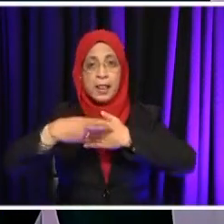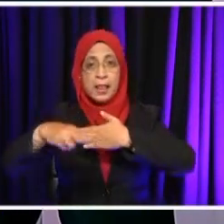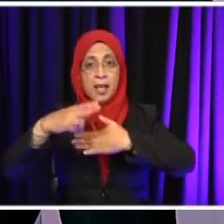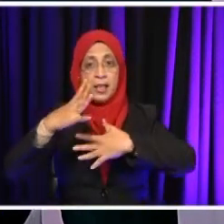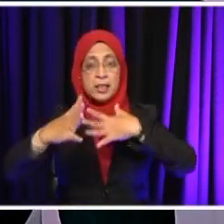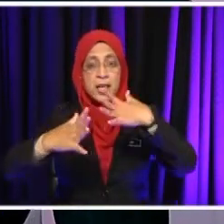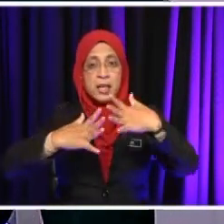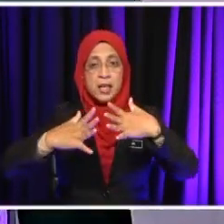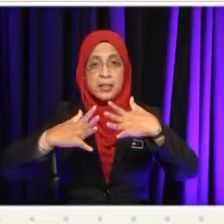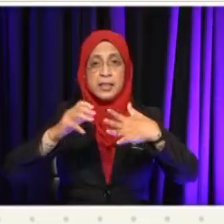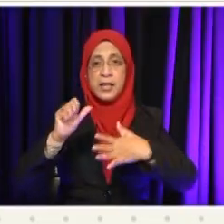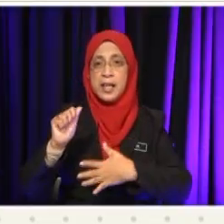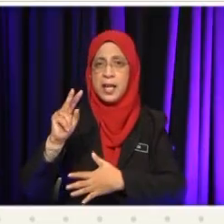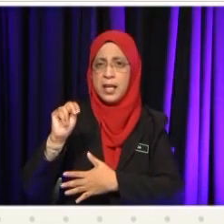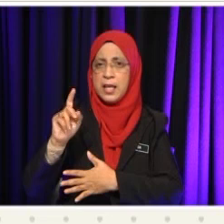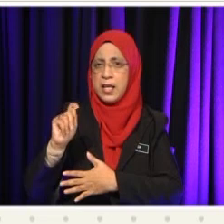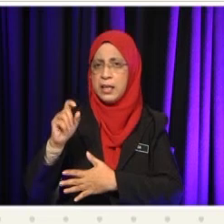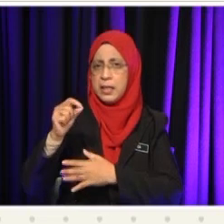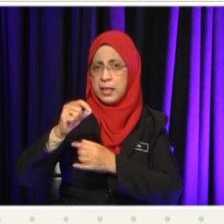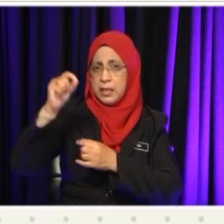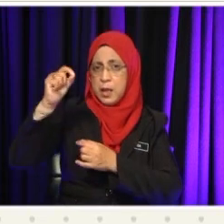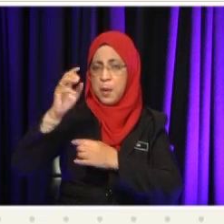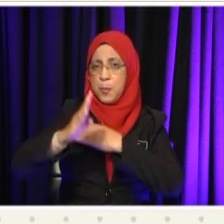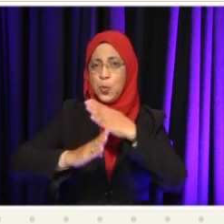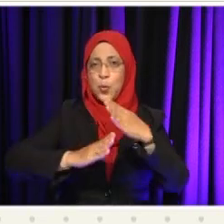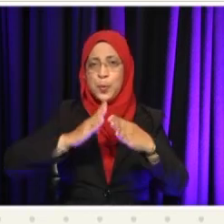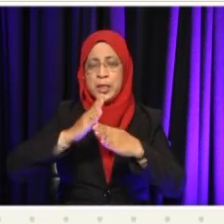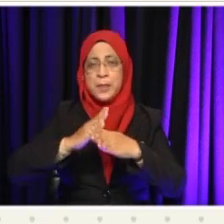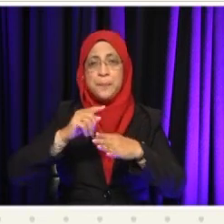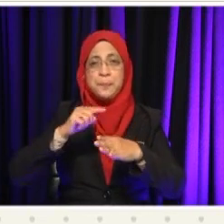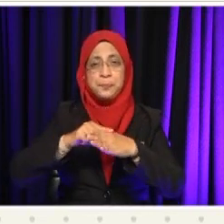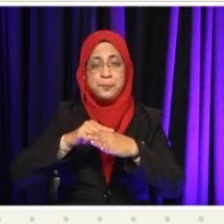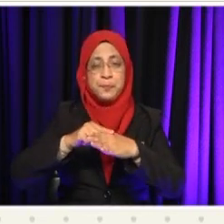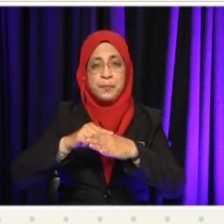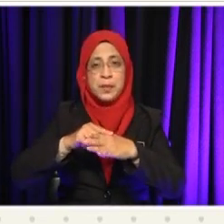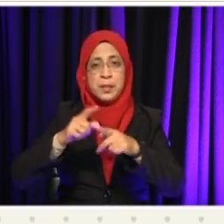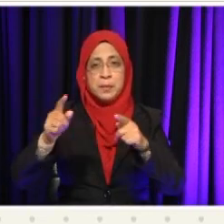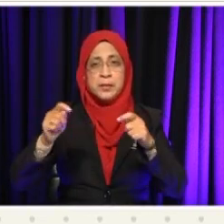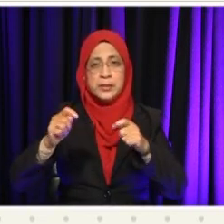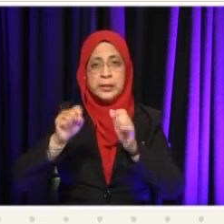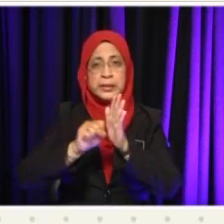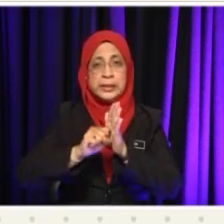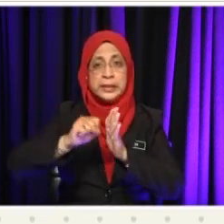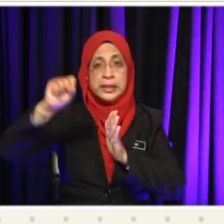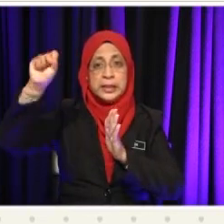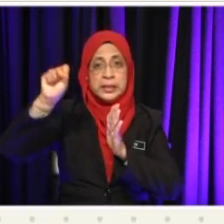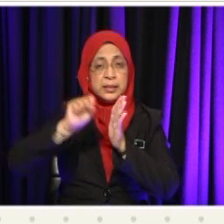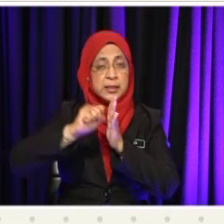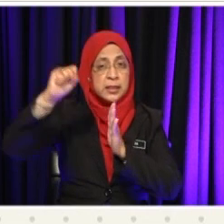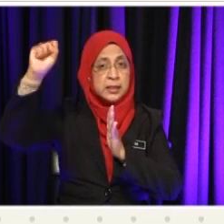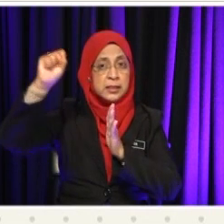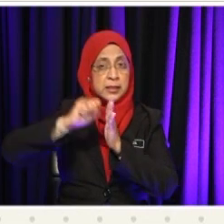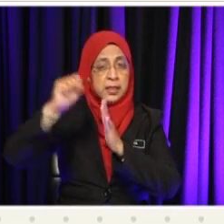antena bumi yang terdapat dalam di station pengawasan ke saya tidak satelit yang ada di ee